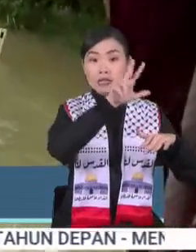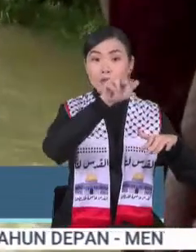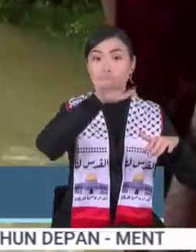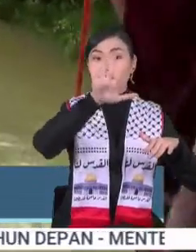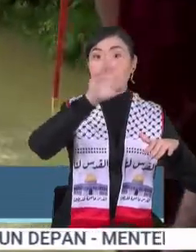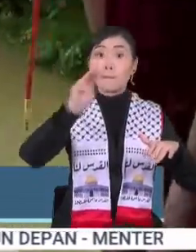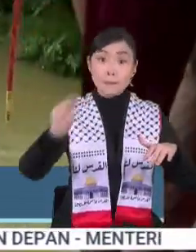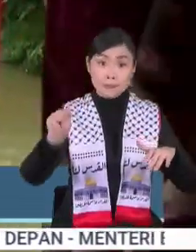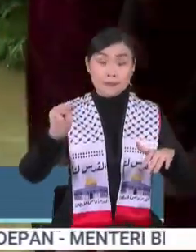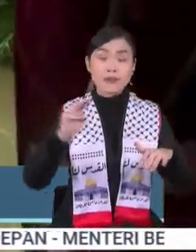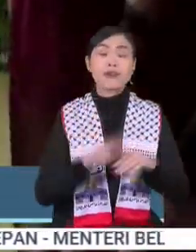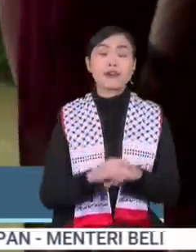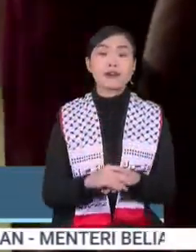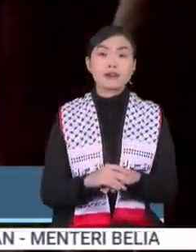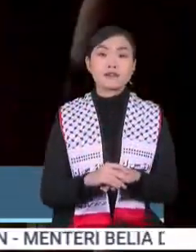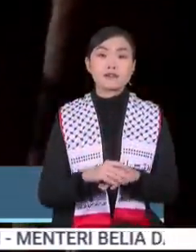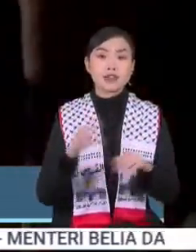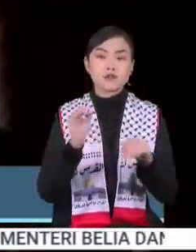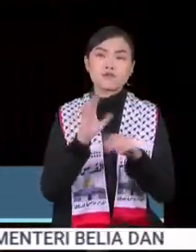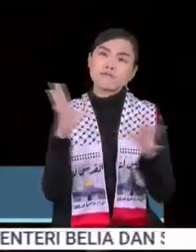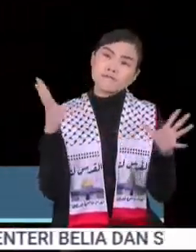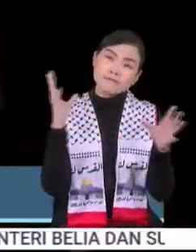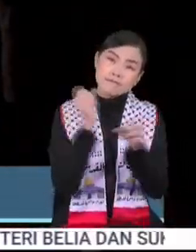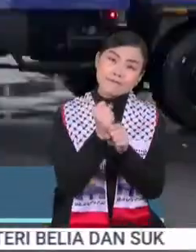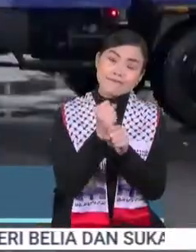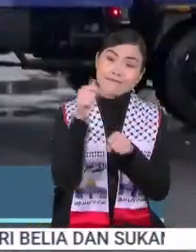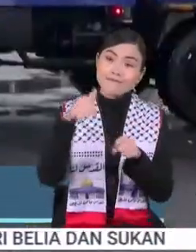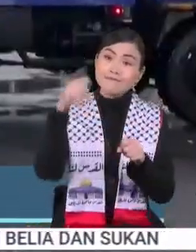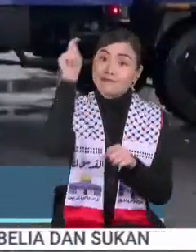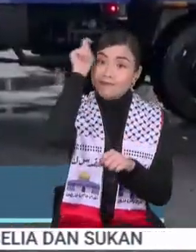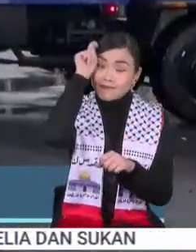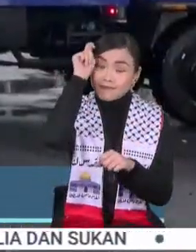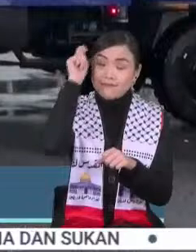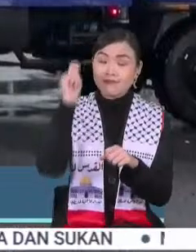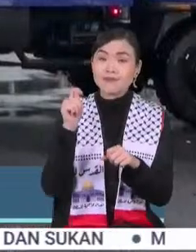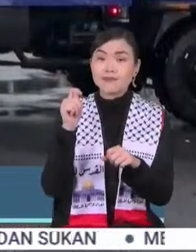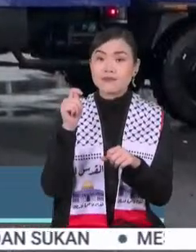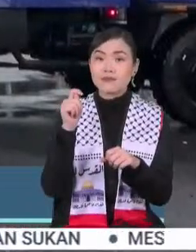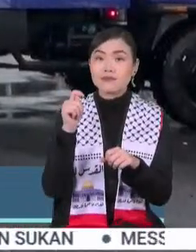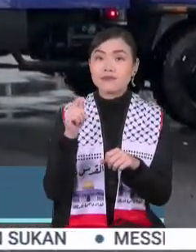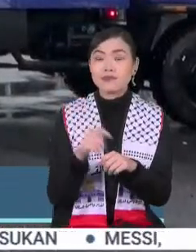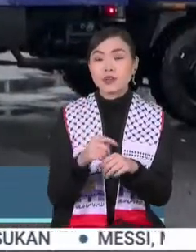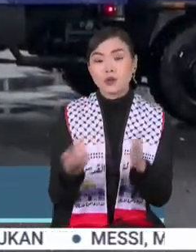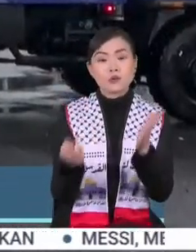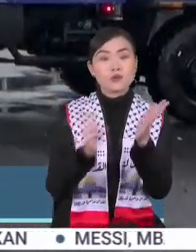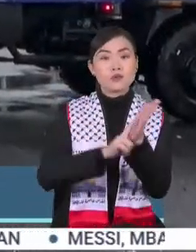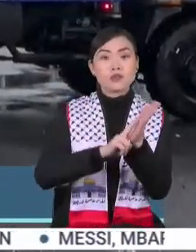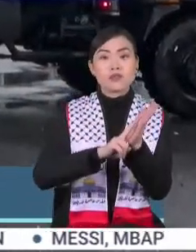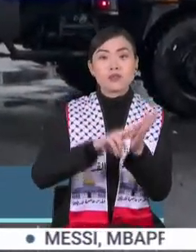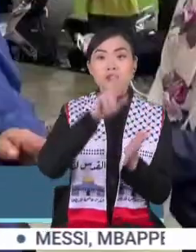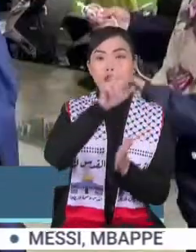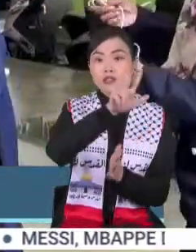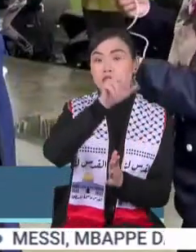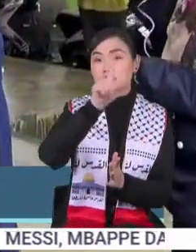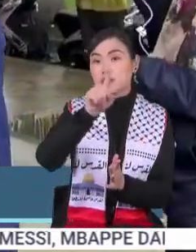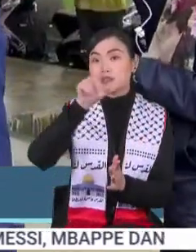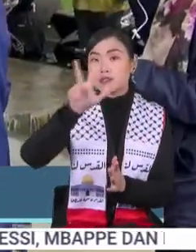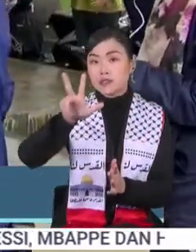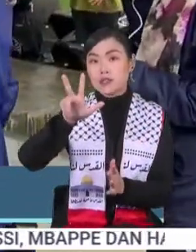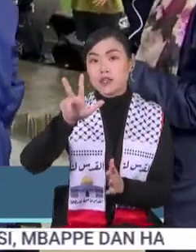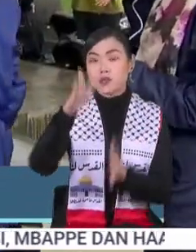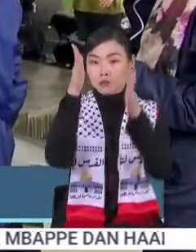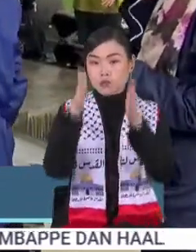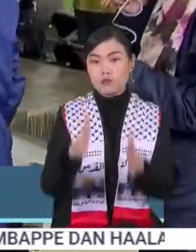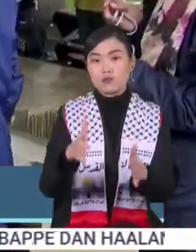5 Me dan untuk keseluruhan di Terengganu ini di Hulu Terengganu sebennya merekodkan 317 pendudjuk dijas